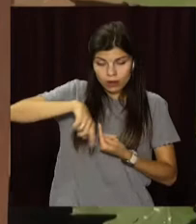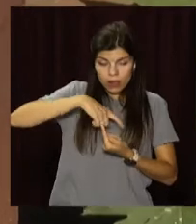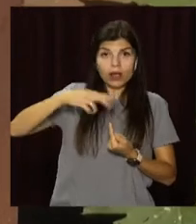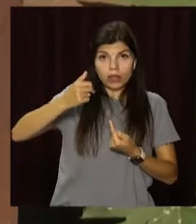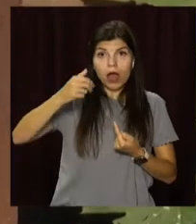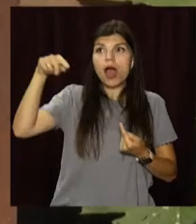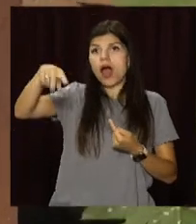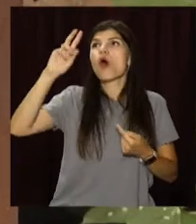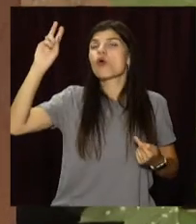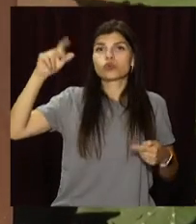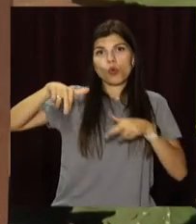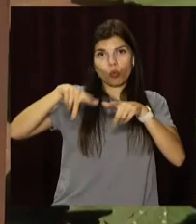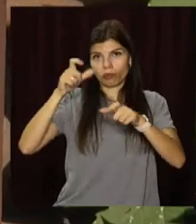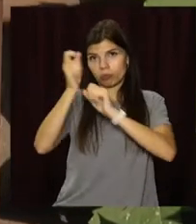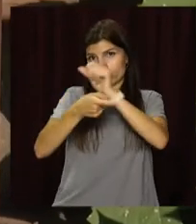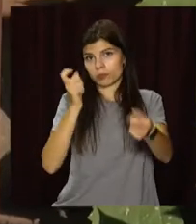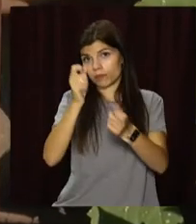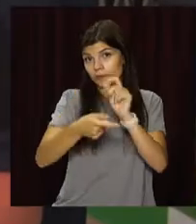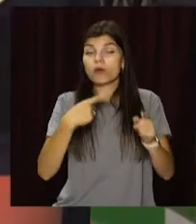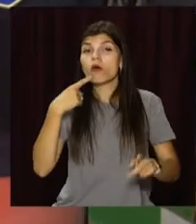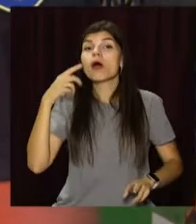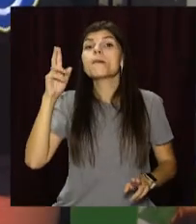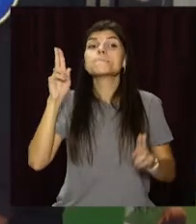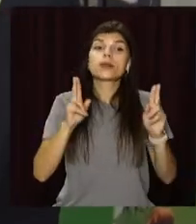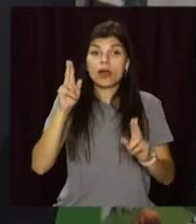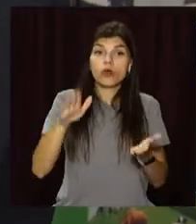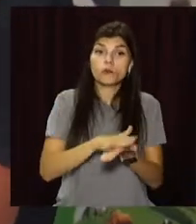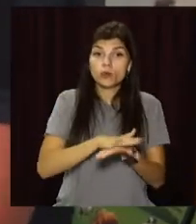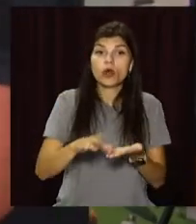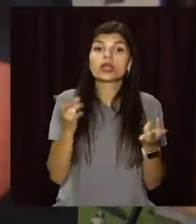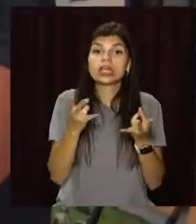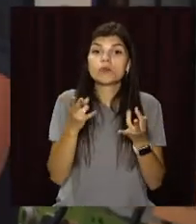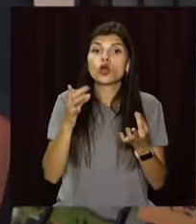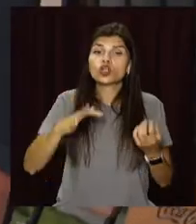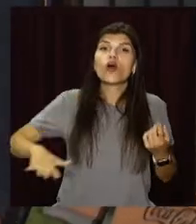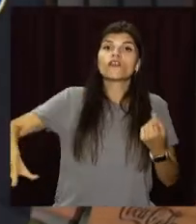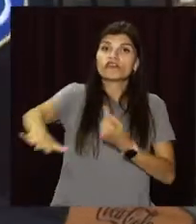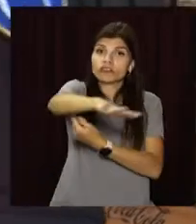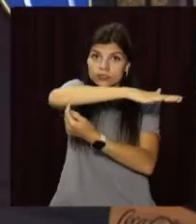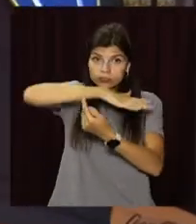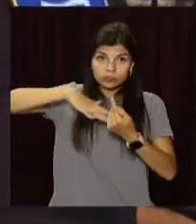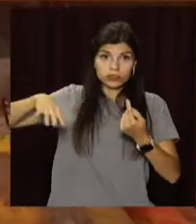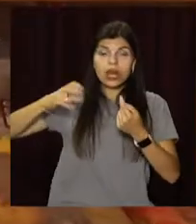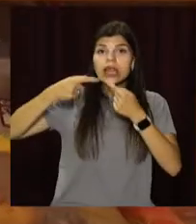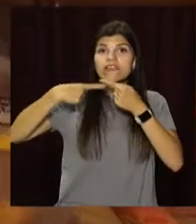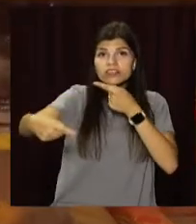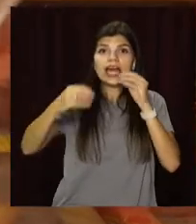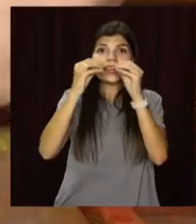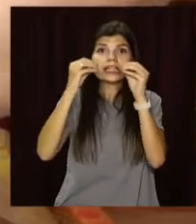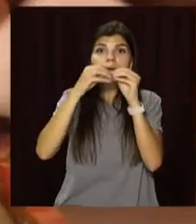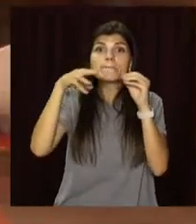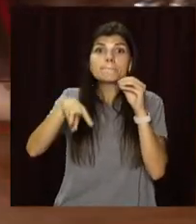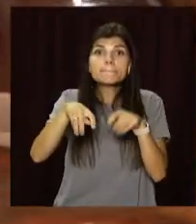сміття підкидають перехожі. За правилами благоустрою, прибирати треба з усіх боків споруди на відстані 10